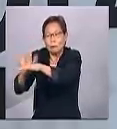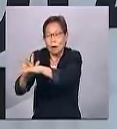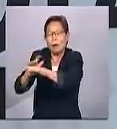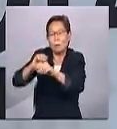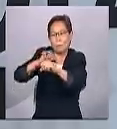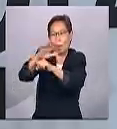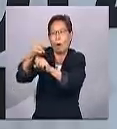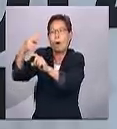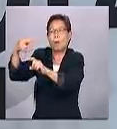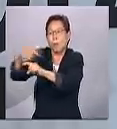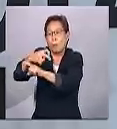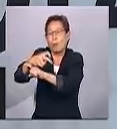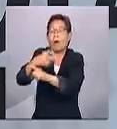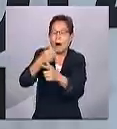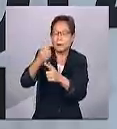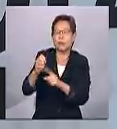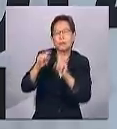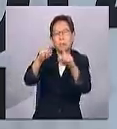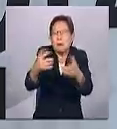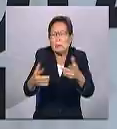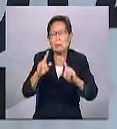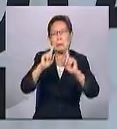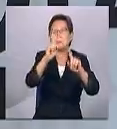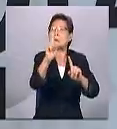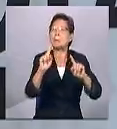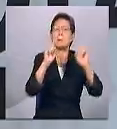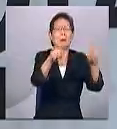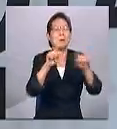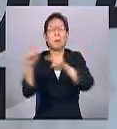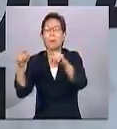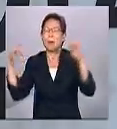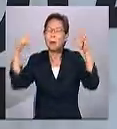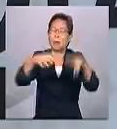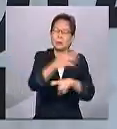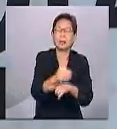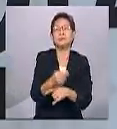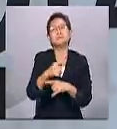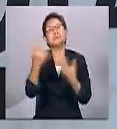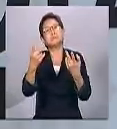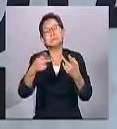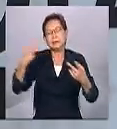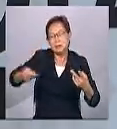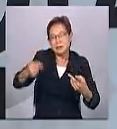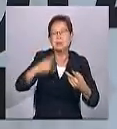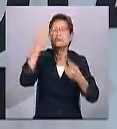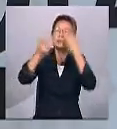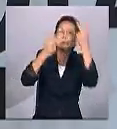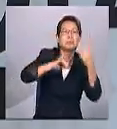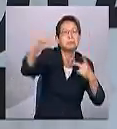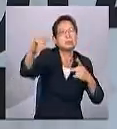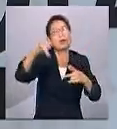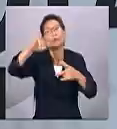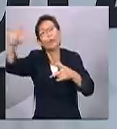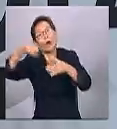COVID-19 ataupun kehadiran ke mana-mana perhimpunan dan sejarah perjalanan ke luar negara. Kementerian